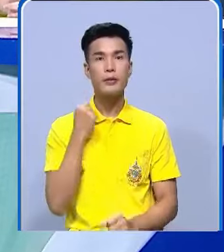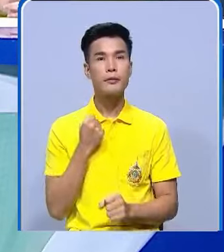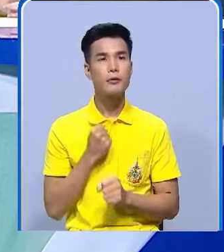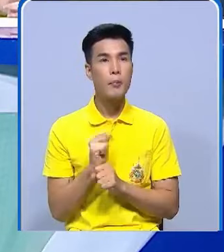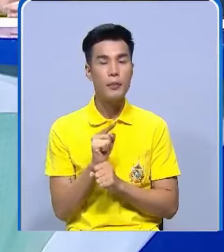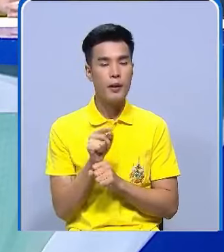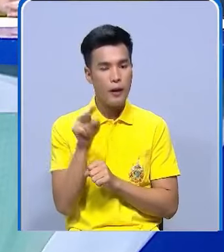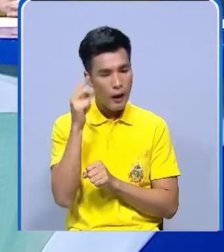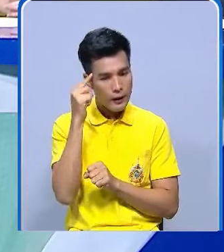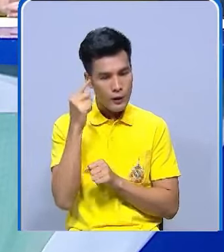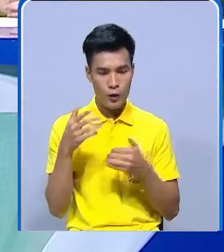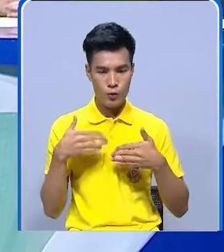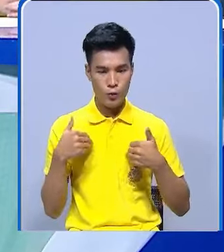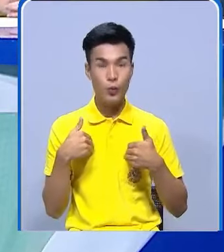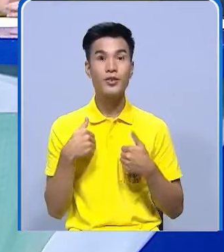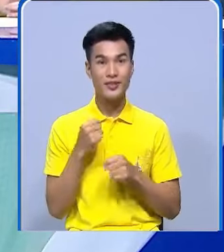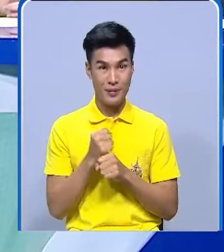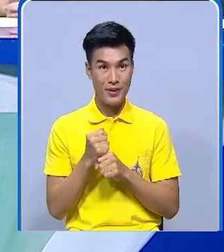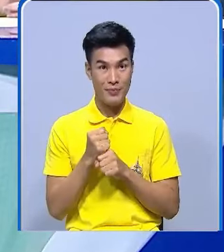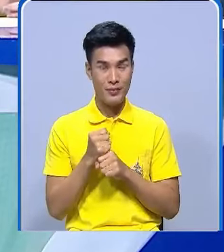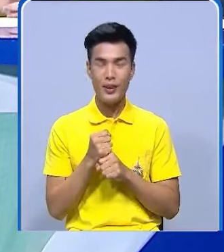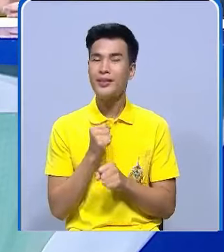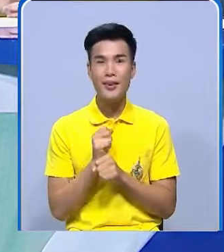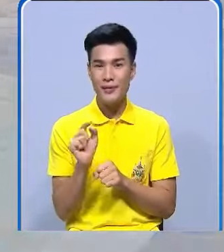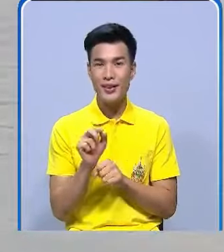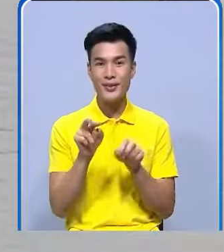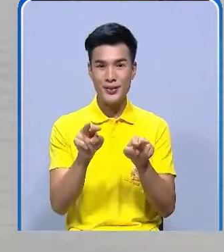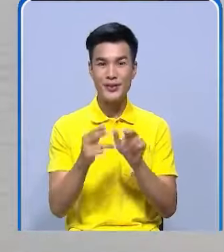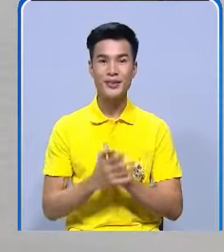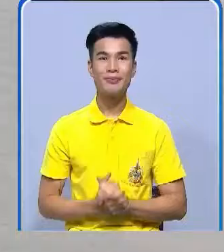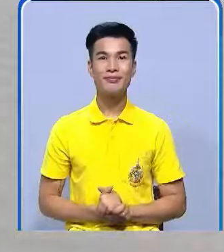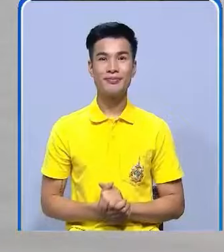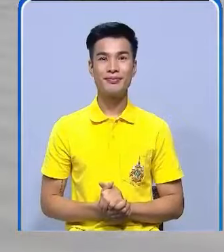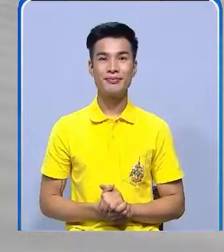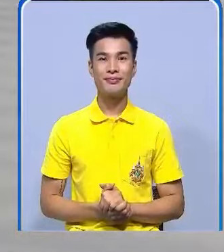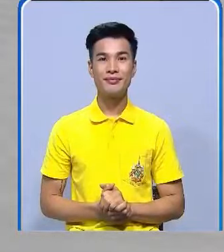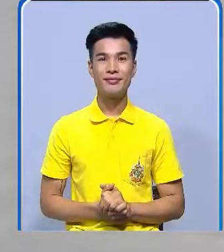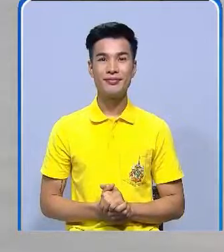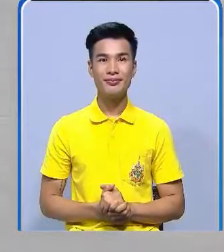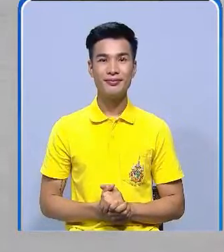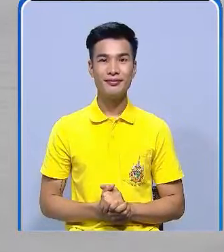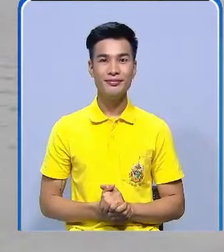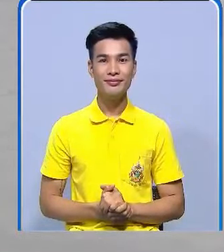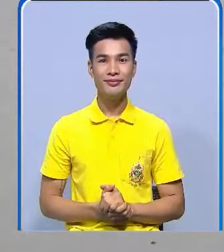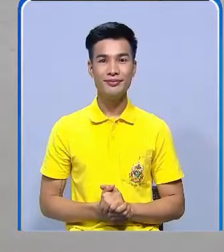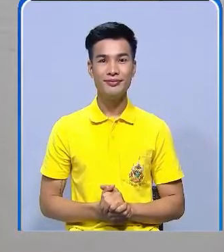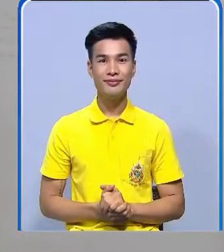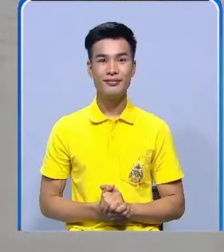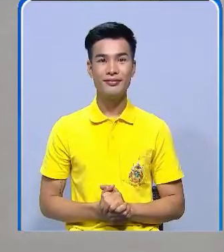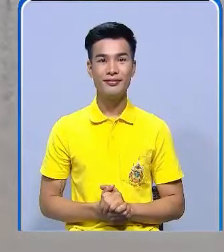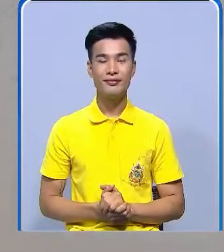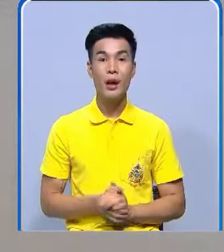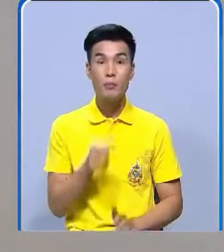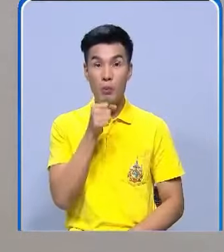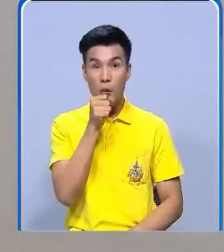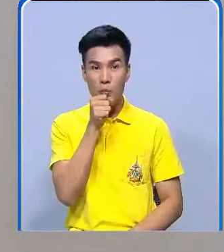าหน่อยไหม เอาสิ ไปดูนะคุณผู้ชมเขาทำยังไงคะ พี่น้องเดลิเวอร์เดลิเวอร์เดลิเวอร์เดลิเข้าเส้น